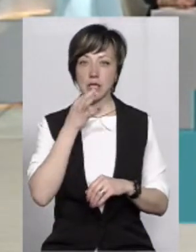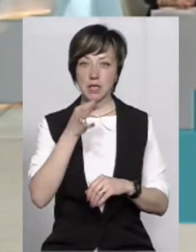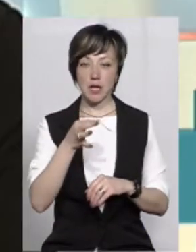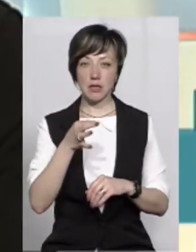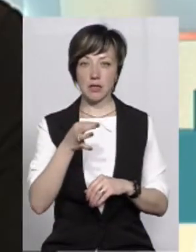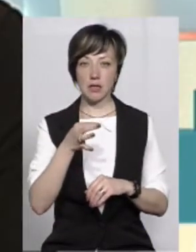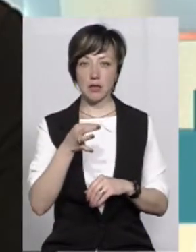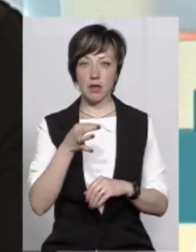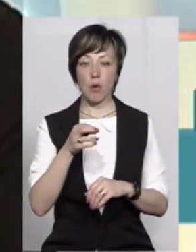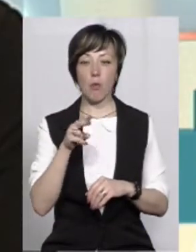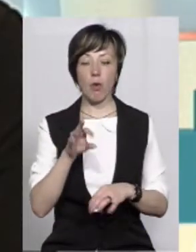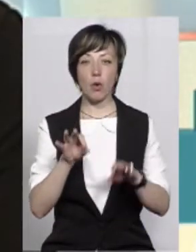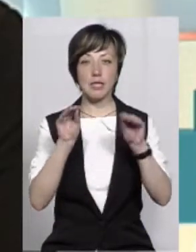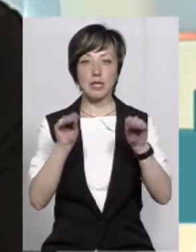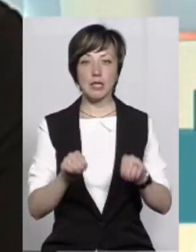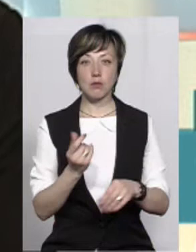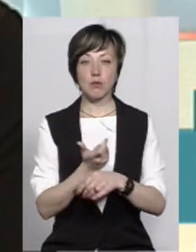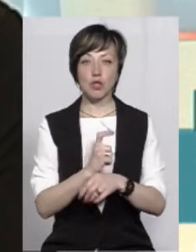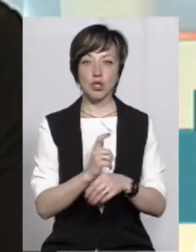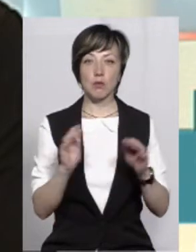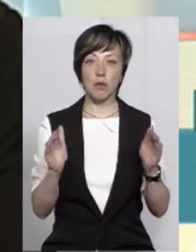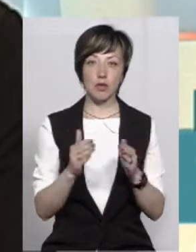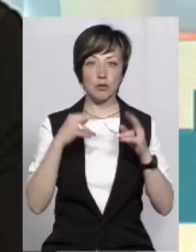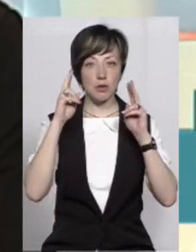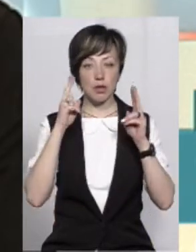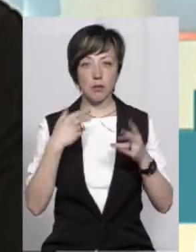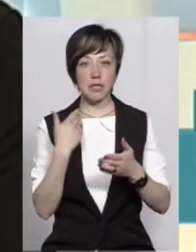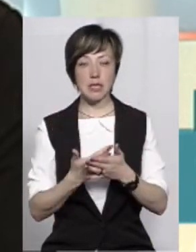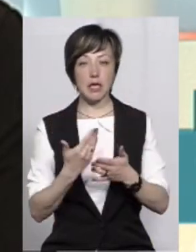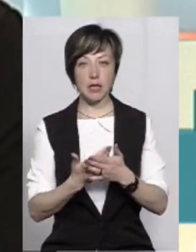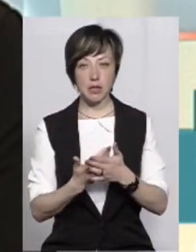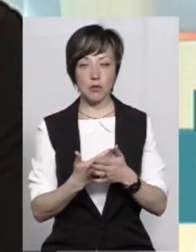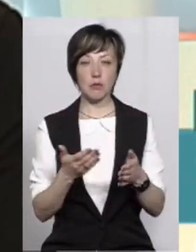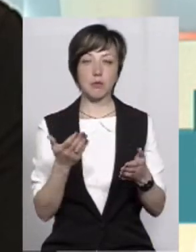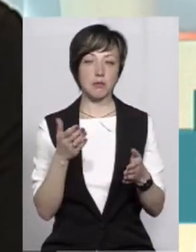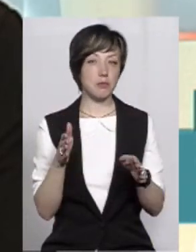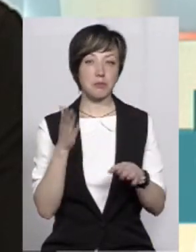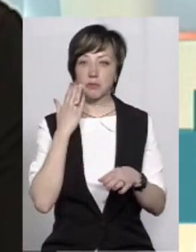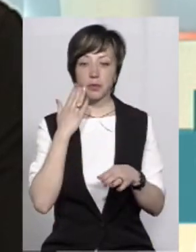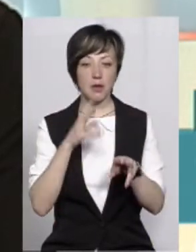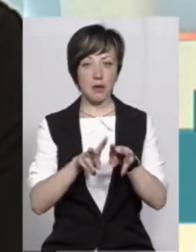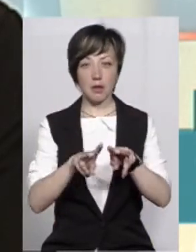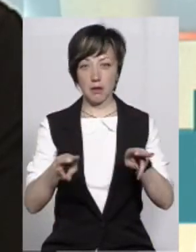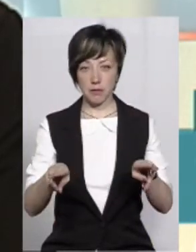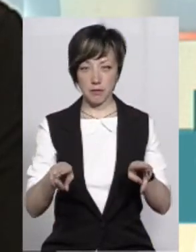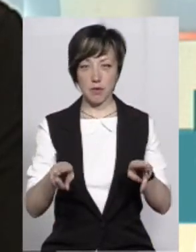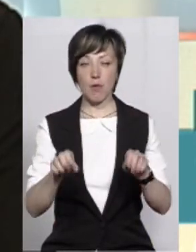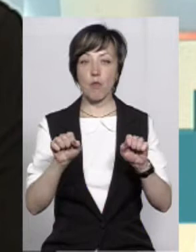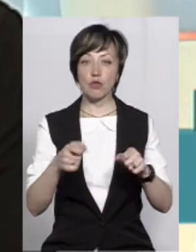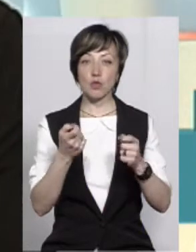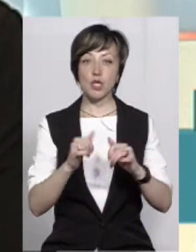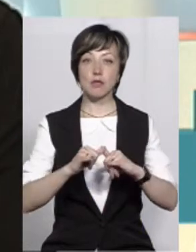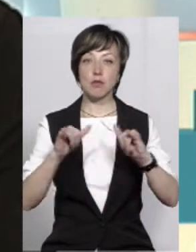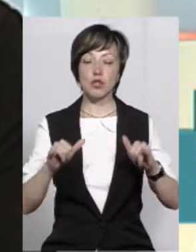сказати по статистиці, більше їх менше, мені здається, що їх приблизно однакова кількість. Можливо,